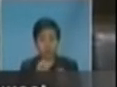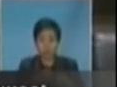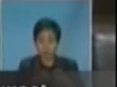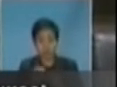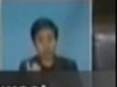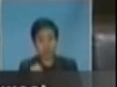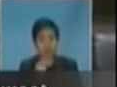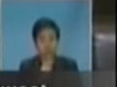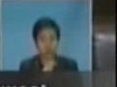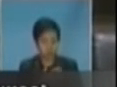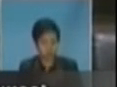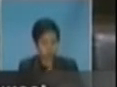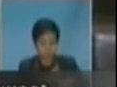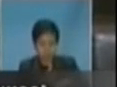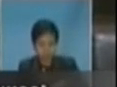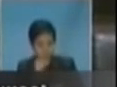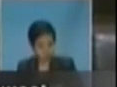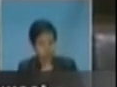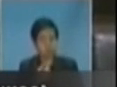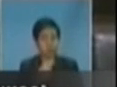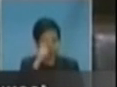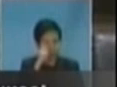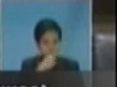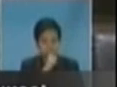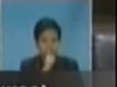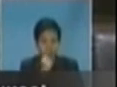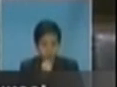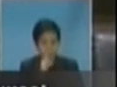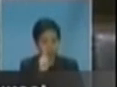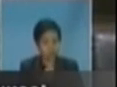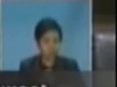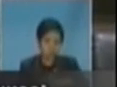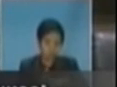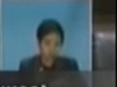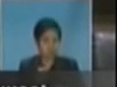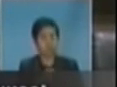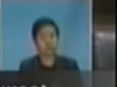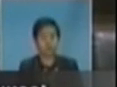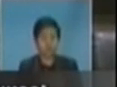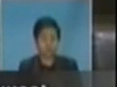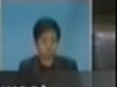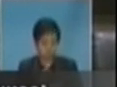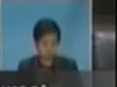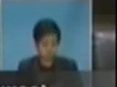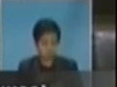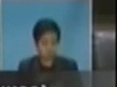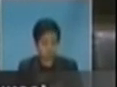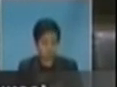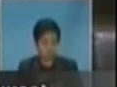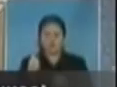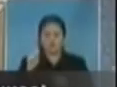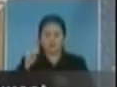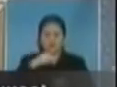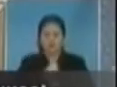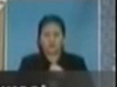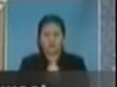ระพิจารณาถอดถอนนายสมศักดิ์ปริศนานันทกุลอดีตรัฐมนตรีศึกษาธิการในข้อหาร่ำรวยผิดปกติตาม